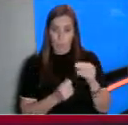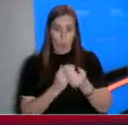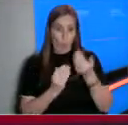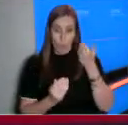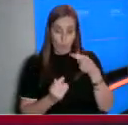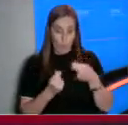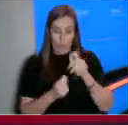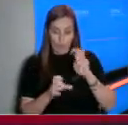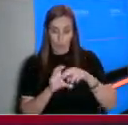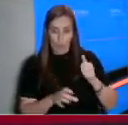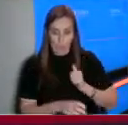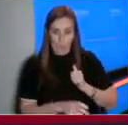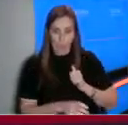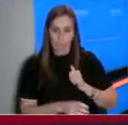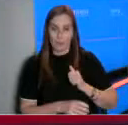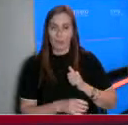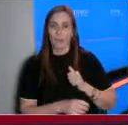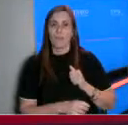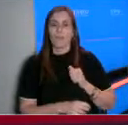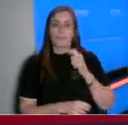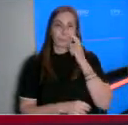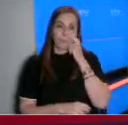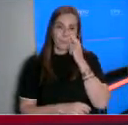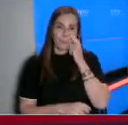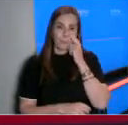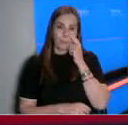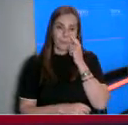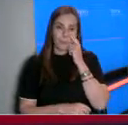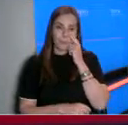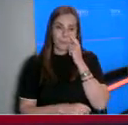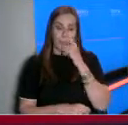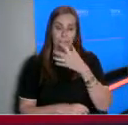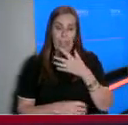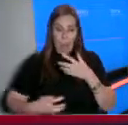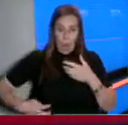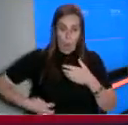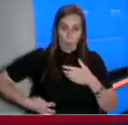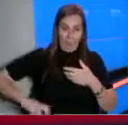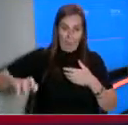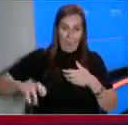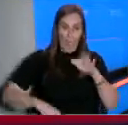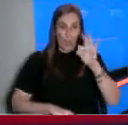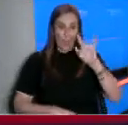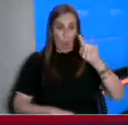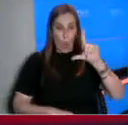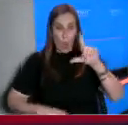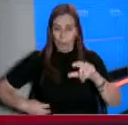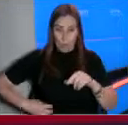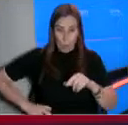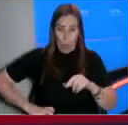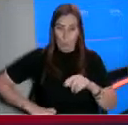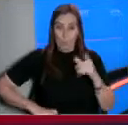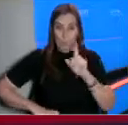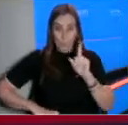שהיה בכלל גיוס לצבא, או היחידות שמשרתים בהם הצבא. קריטת חול למחלה הזאת היא לא